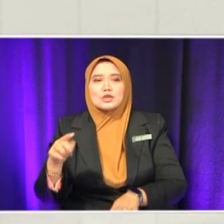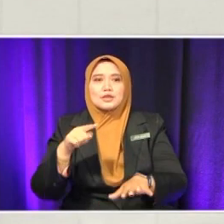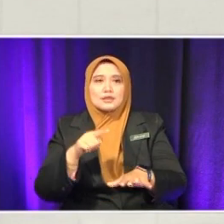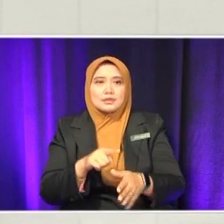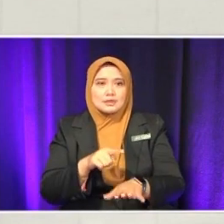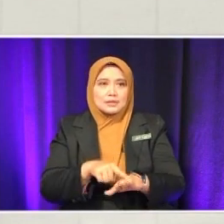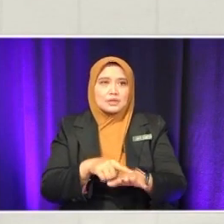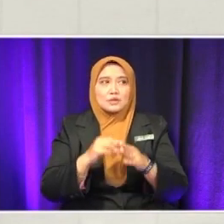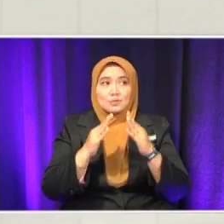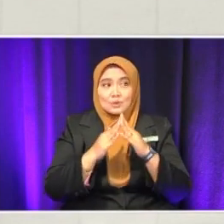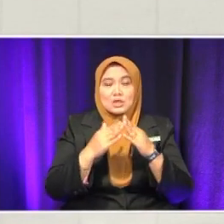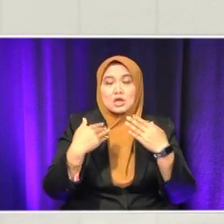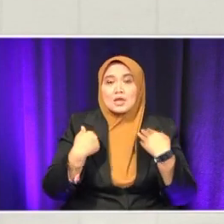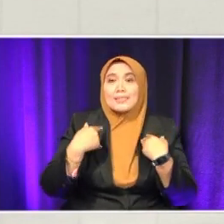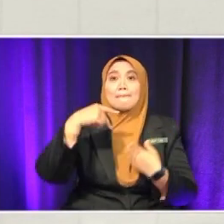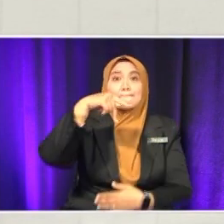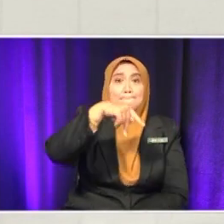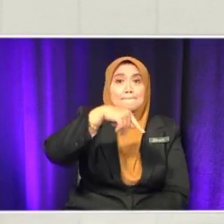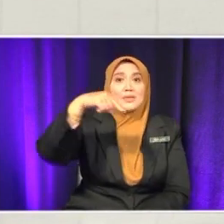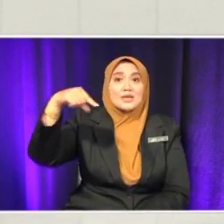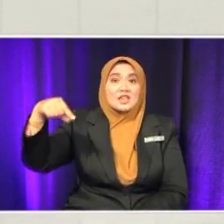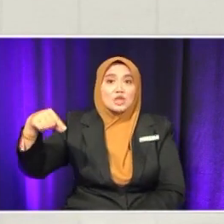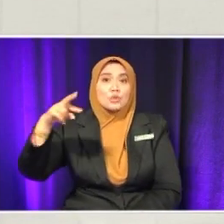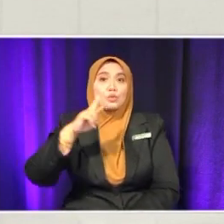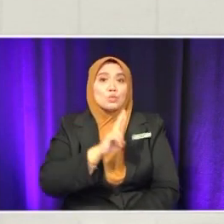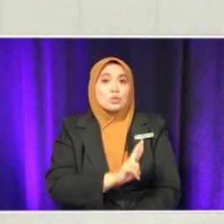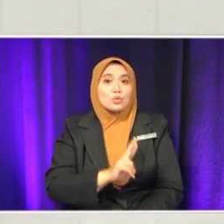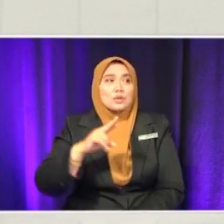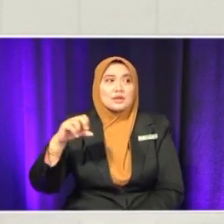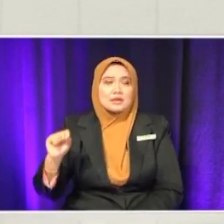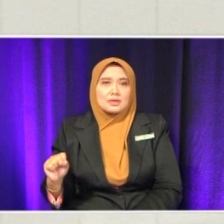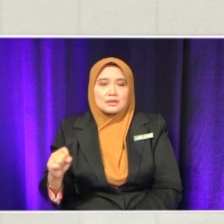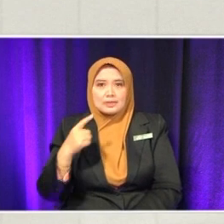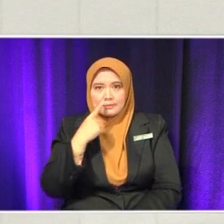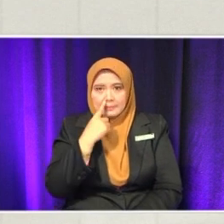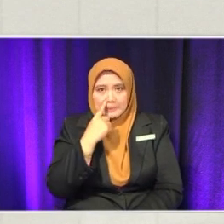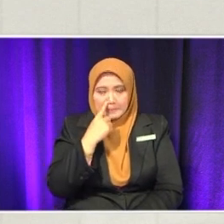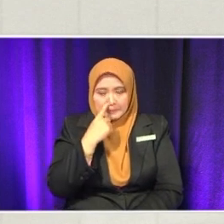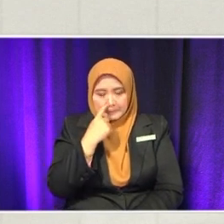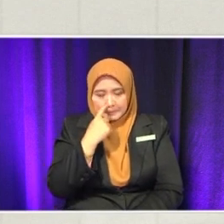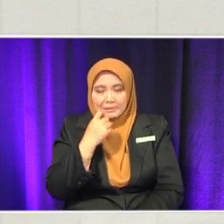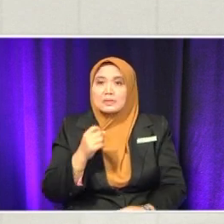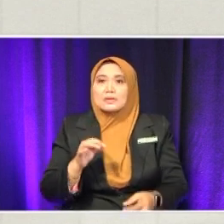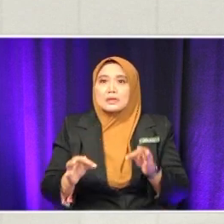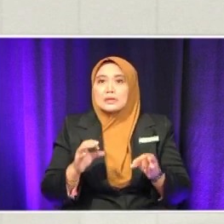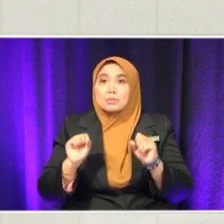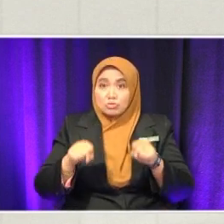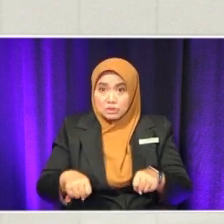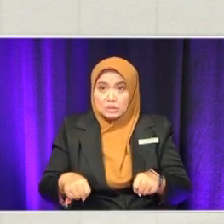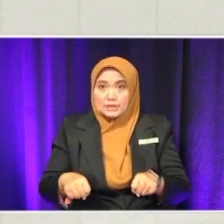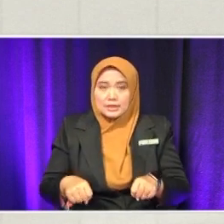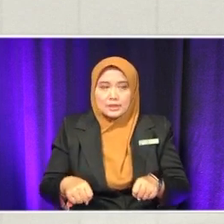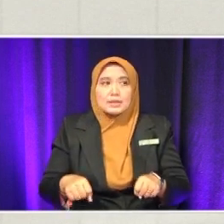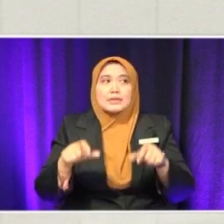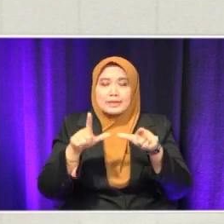PQRS. Sebaik-baiknya bucu itu ditulis dalam satu putaran. Eh? PQRS. Okay.